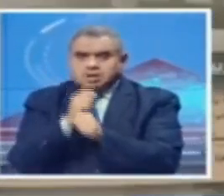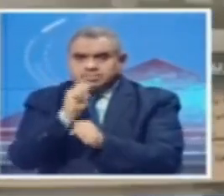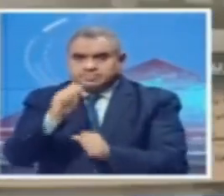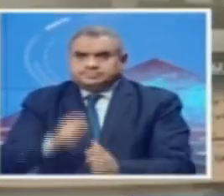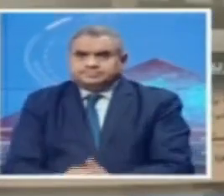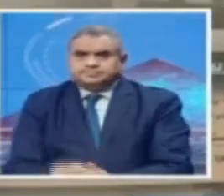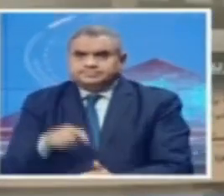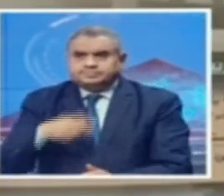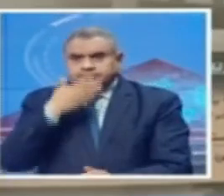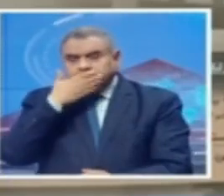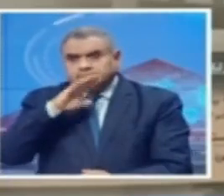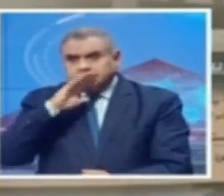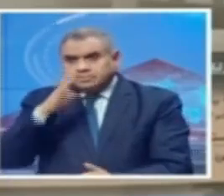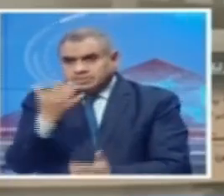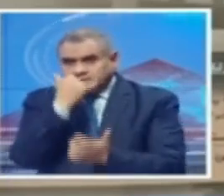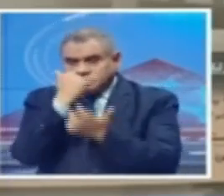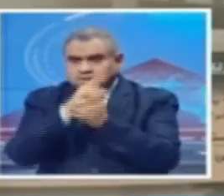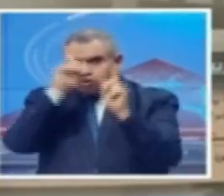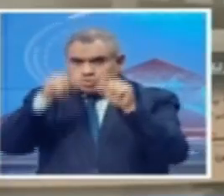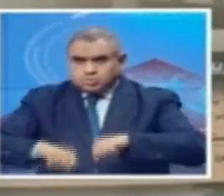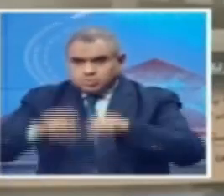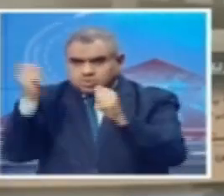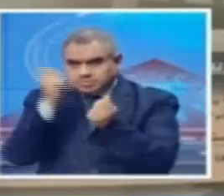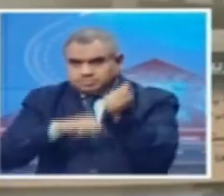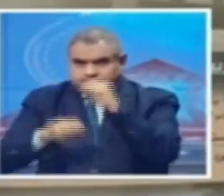استلمت النهاردة خطاب تخصيص الوحدة بتاعتي،